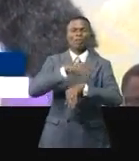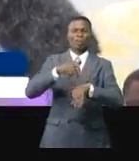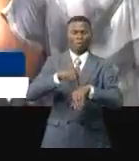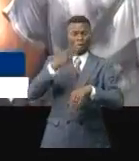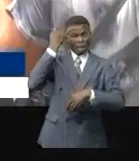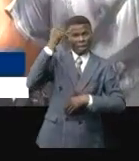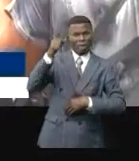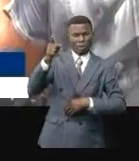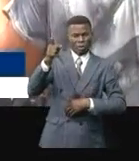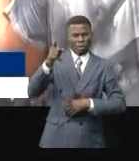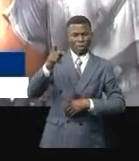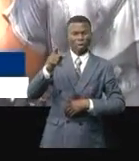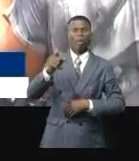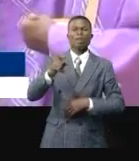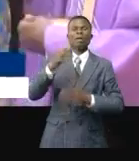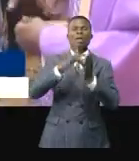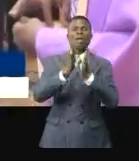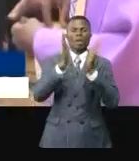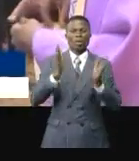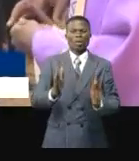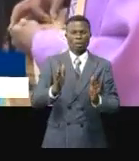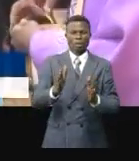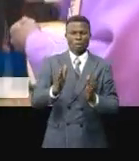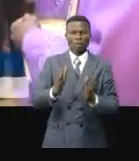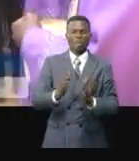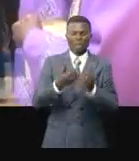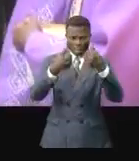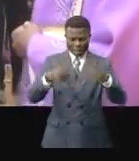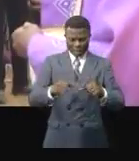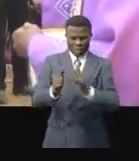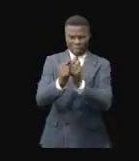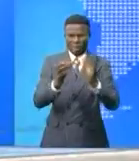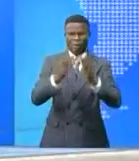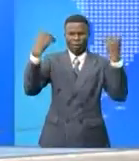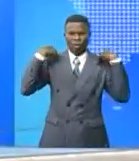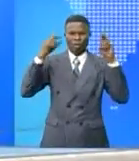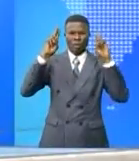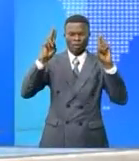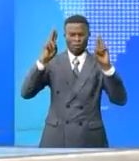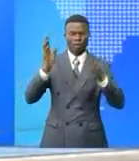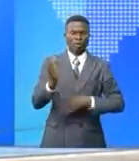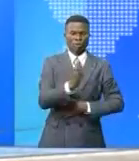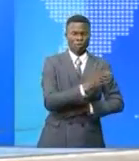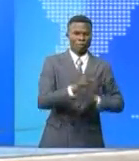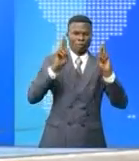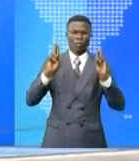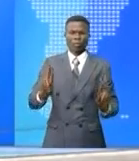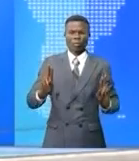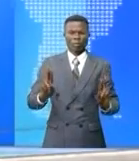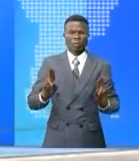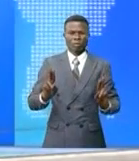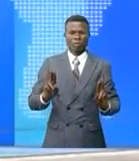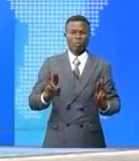d'après lui, c'est de cette façon que le chrétien demeurera dans la présence du Seigneur. En religion toujours, la